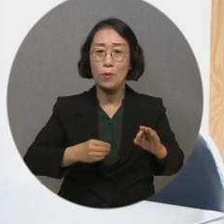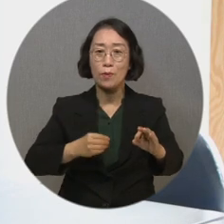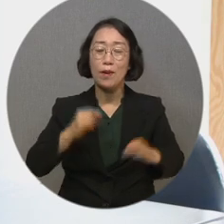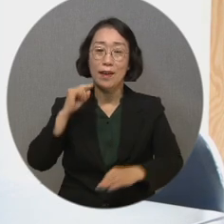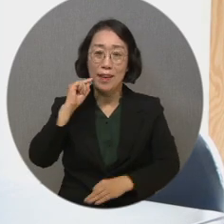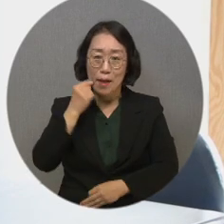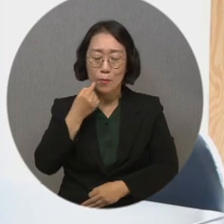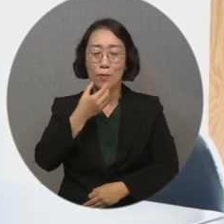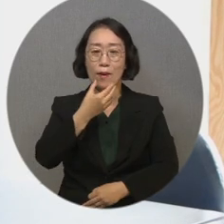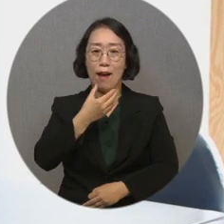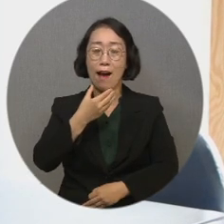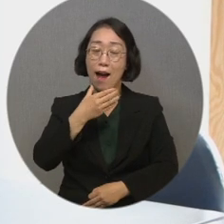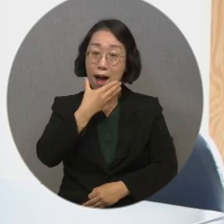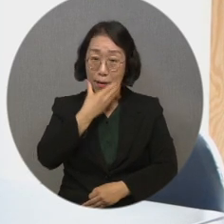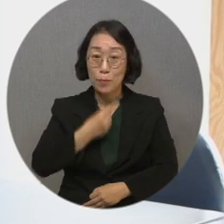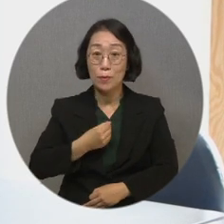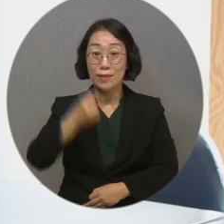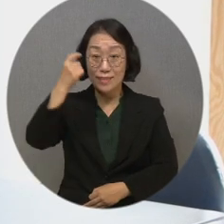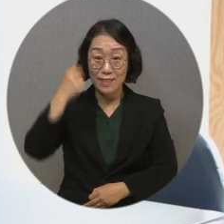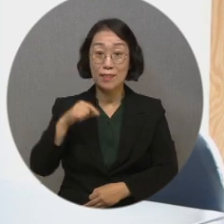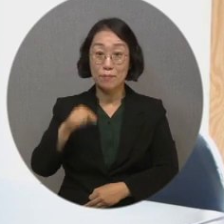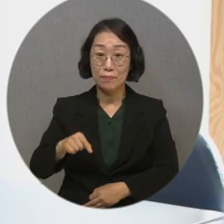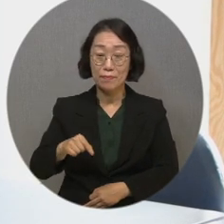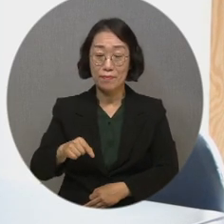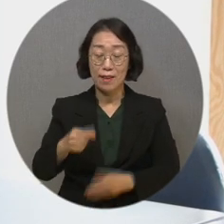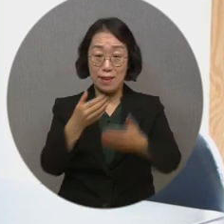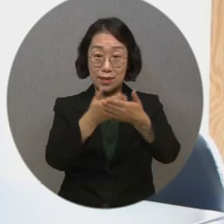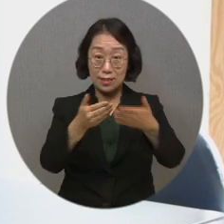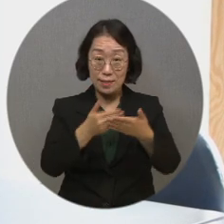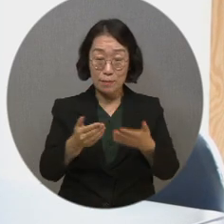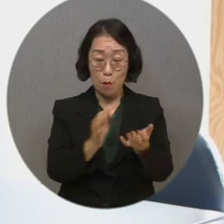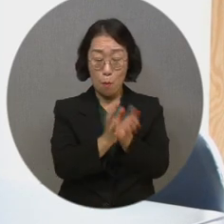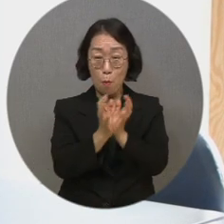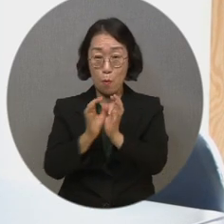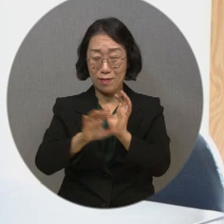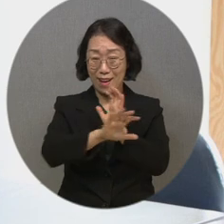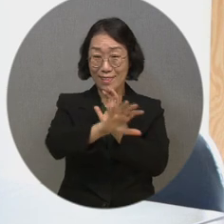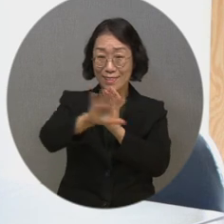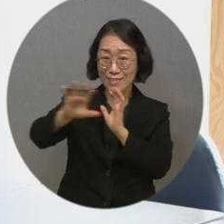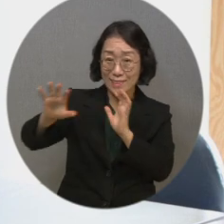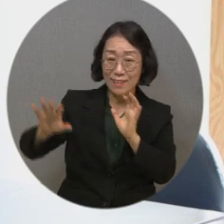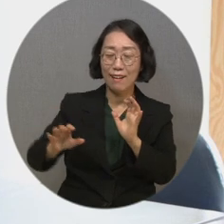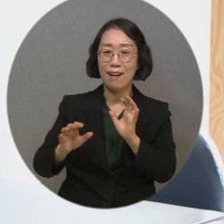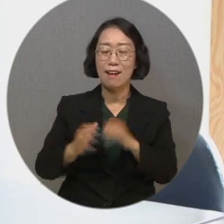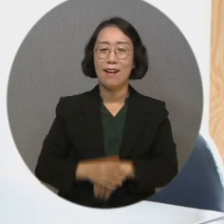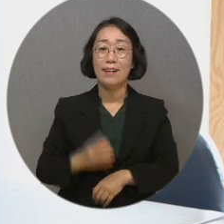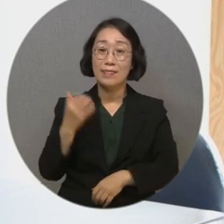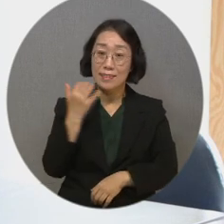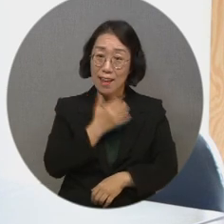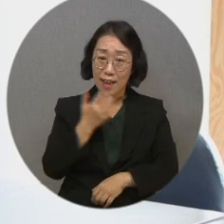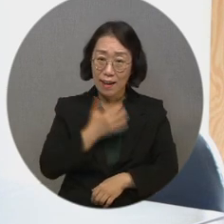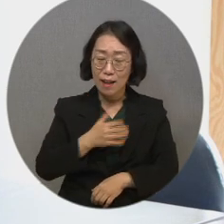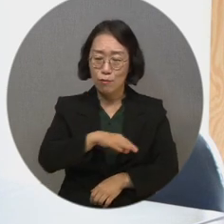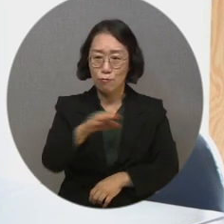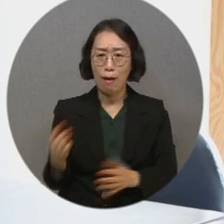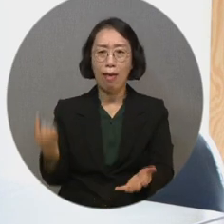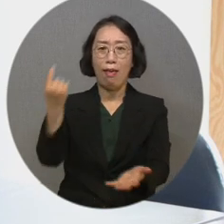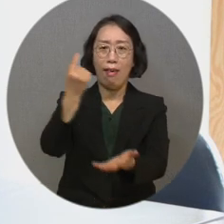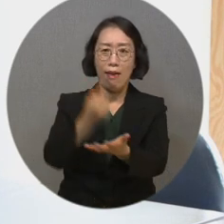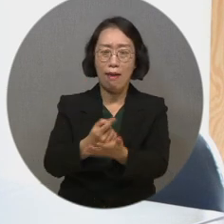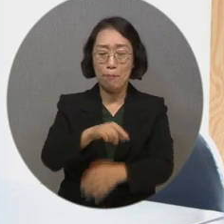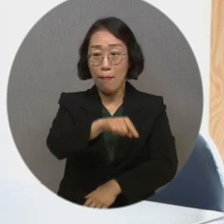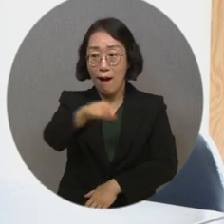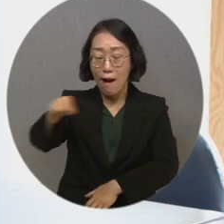아름답다는 작가의 말처럼 캔버스를 수놓은 수북한 꽃들과 푸른 색채는 우리에게 꽃밭에 와 있는